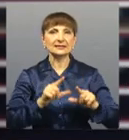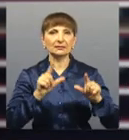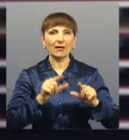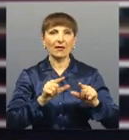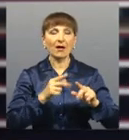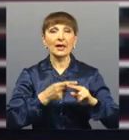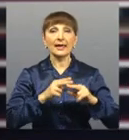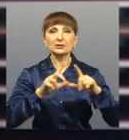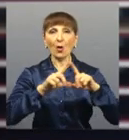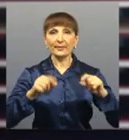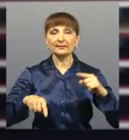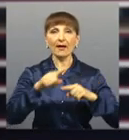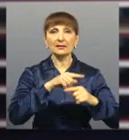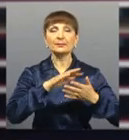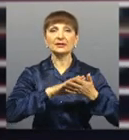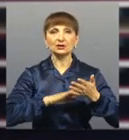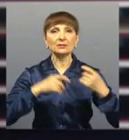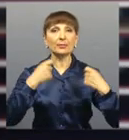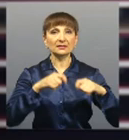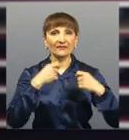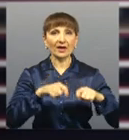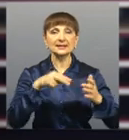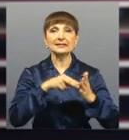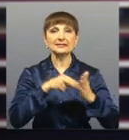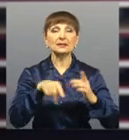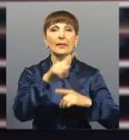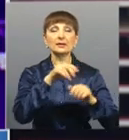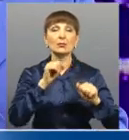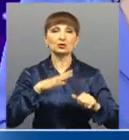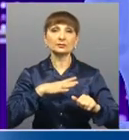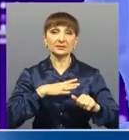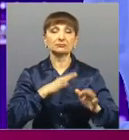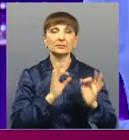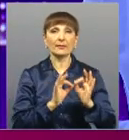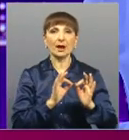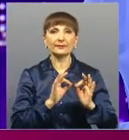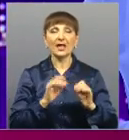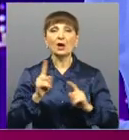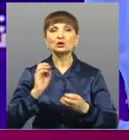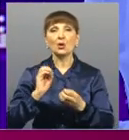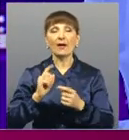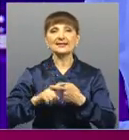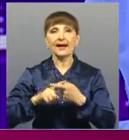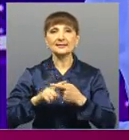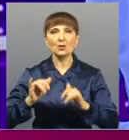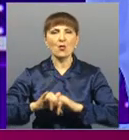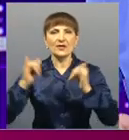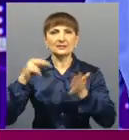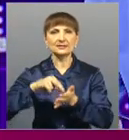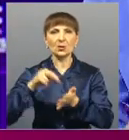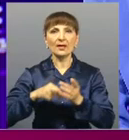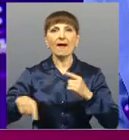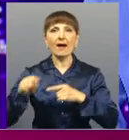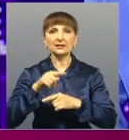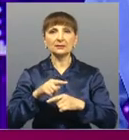И эти объекты, они продолжают продаваться, цены по ним, можно сказать, что стагнируют. Что касается переоцененных объектов, то